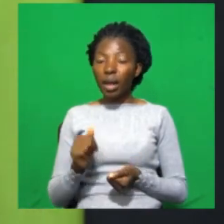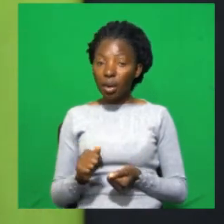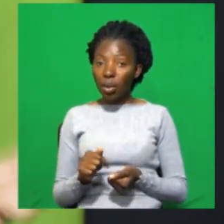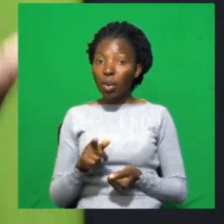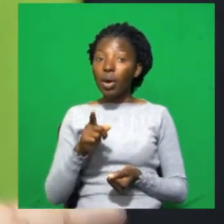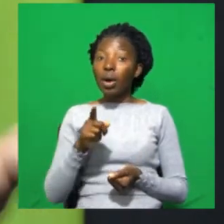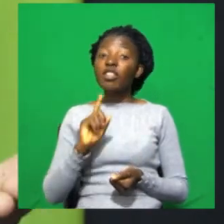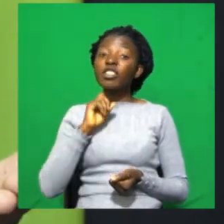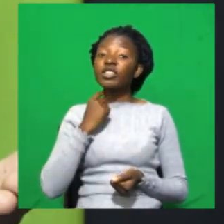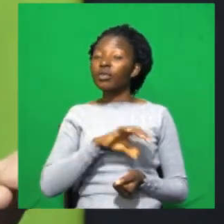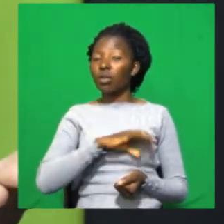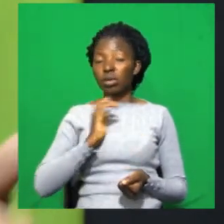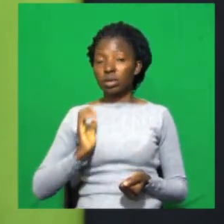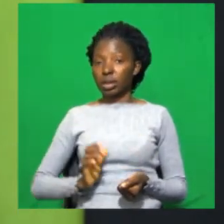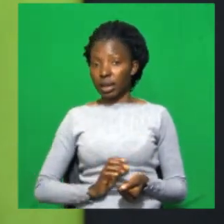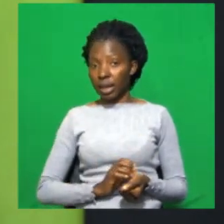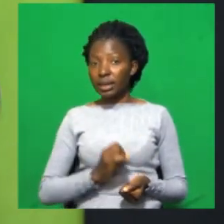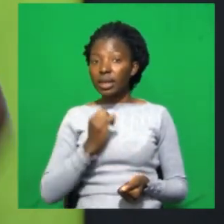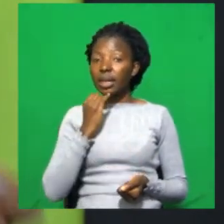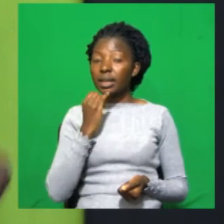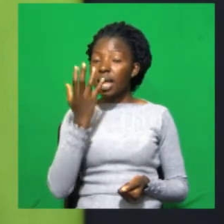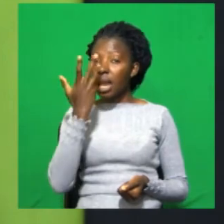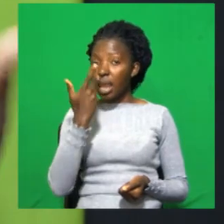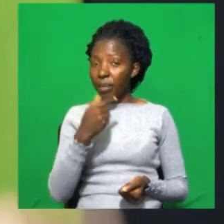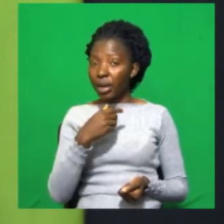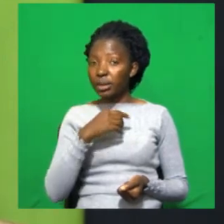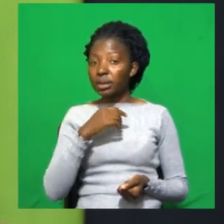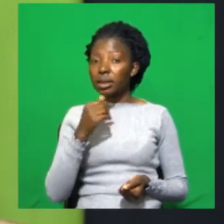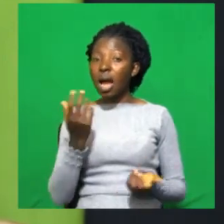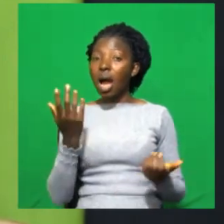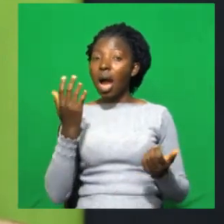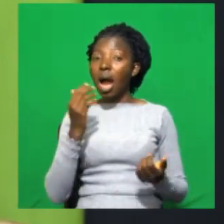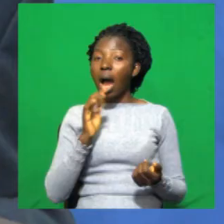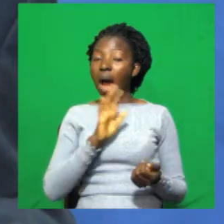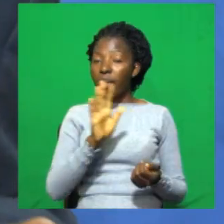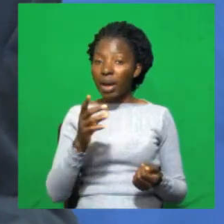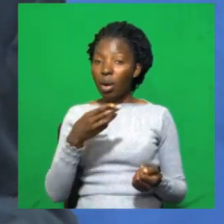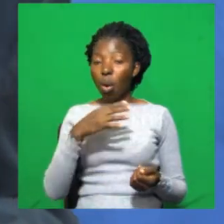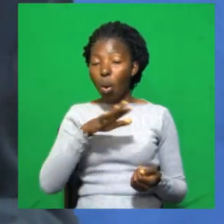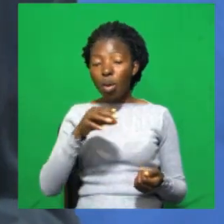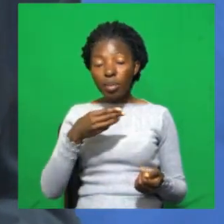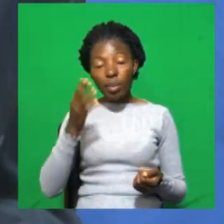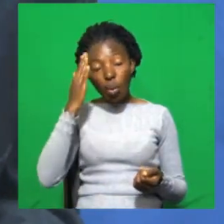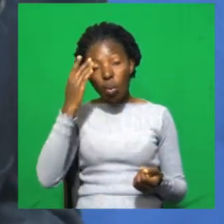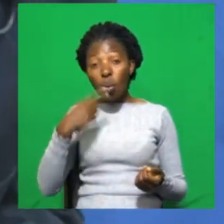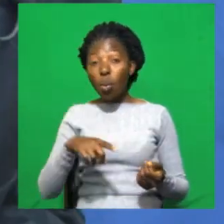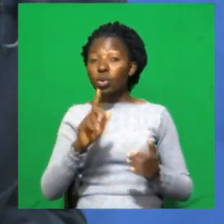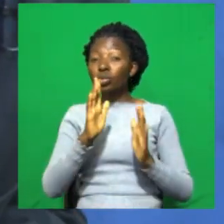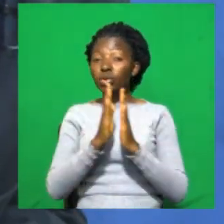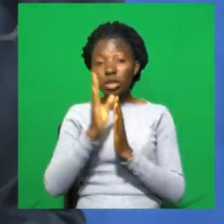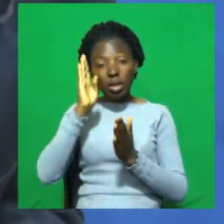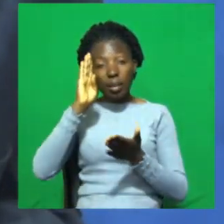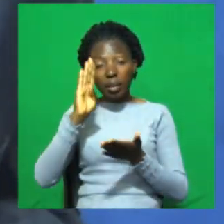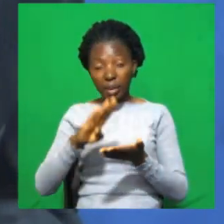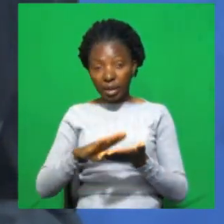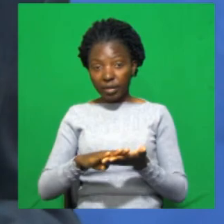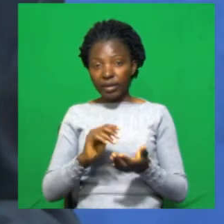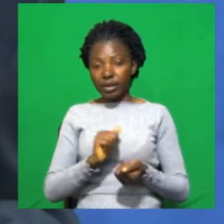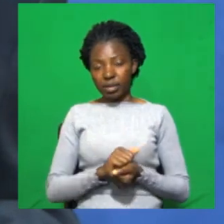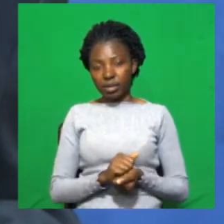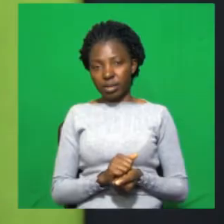so the Antichrist is counted among believers. Saka Antikristu anoverengwawo pakati